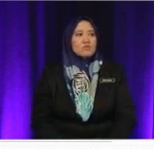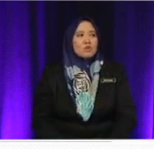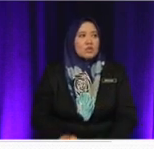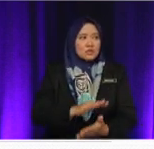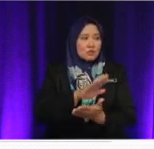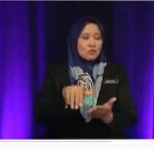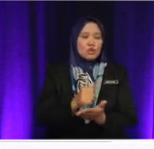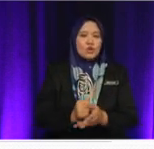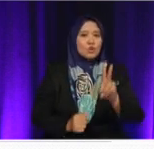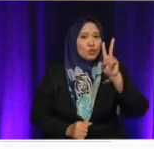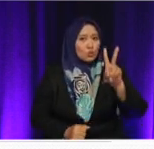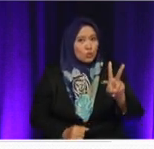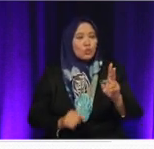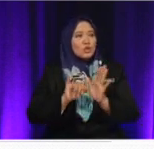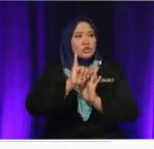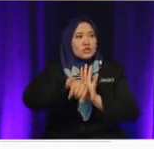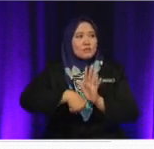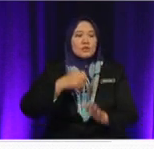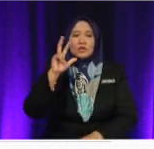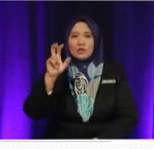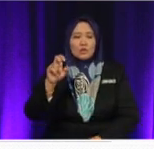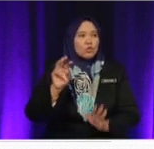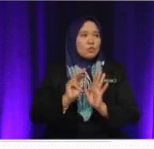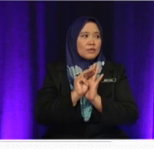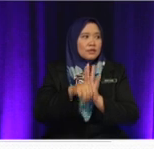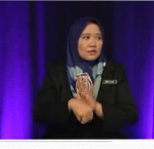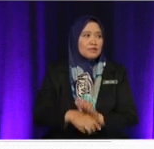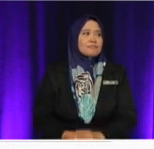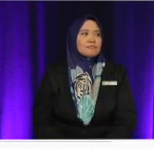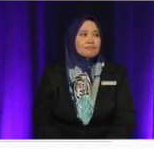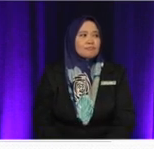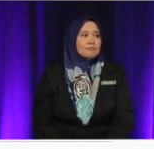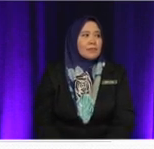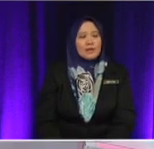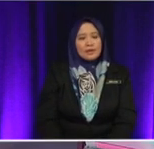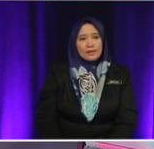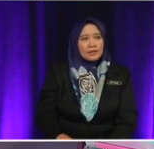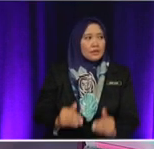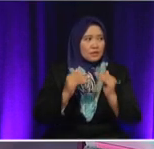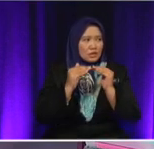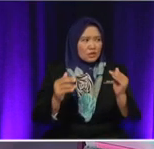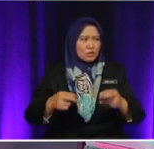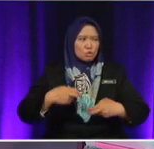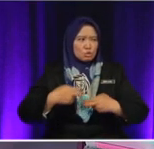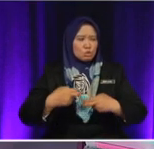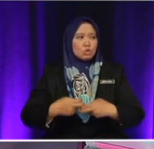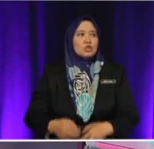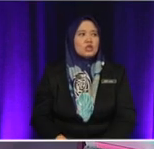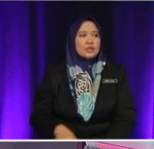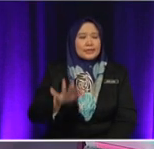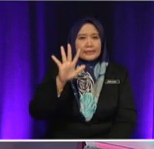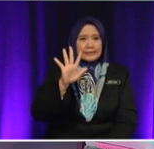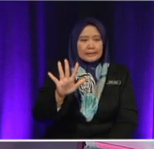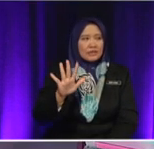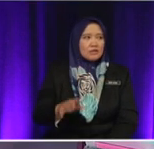minit. Aras kesukaran soalan 5, 3, 2, 5 adalah rendah, 3 adalah sederhana dan 2